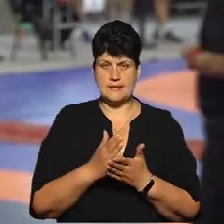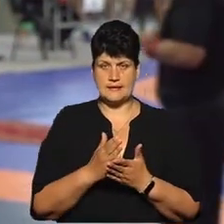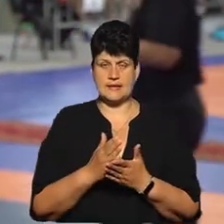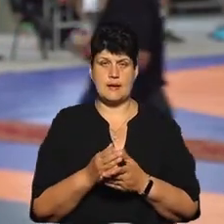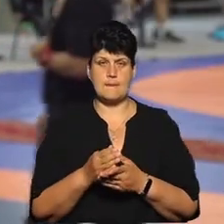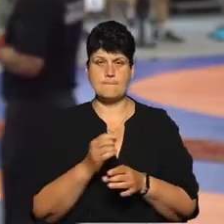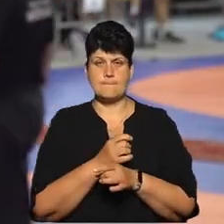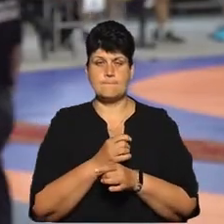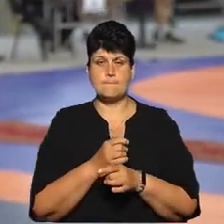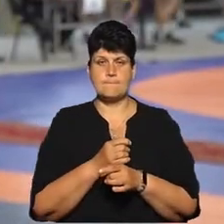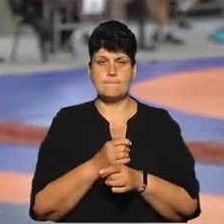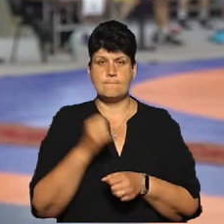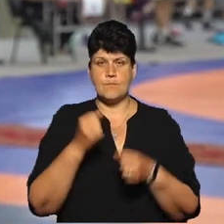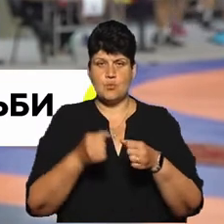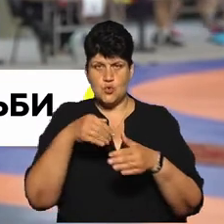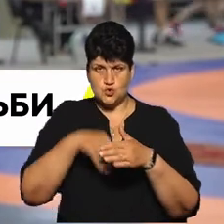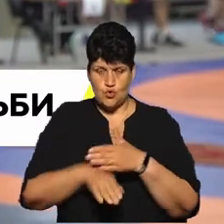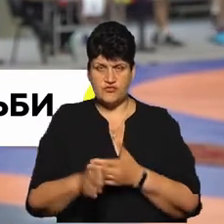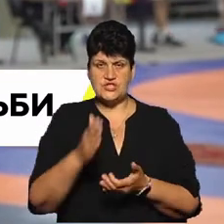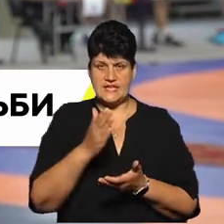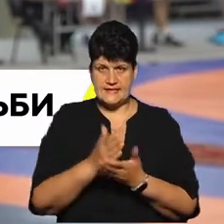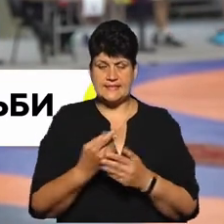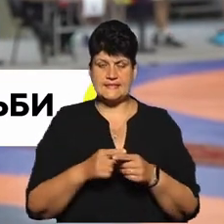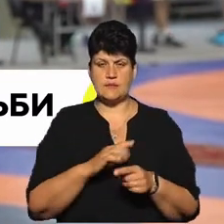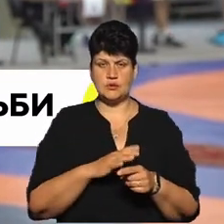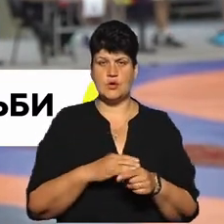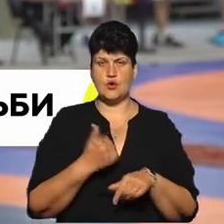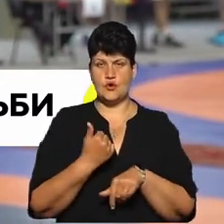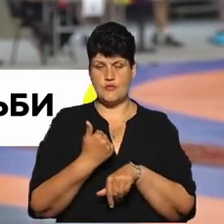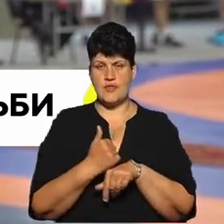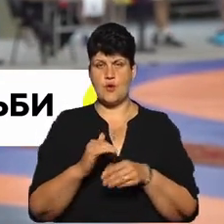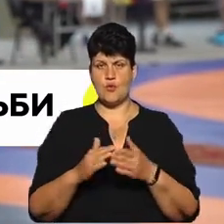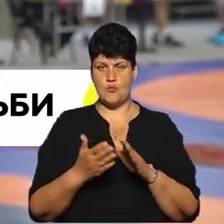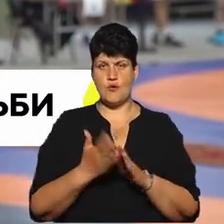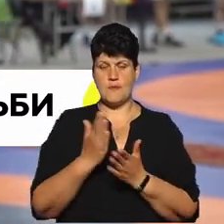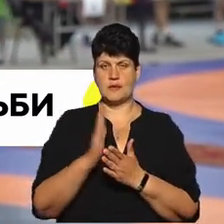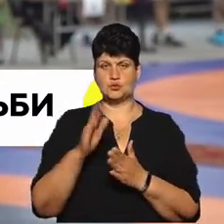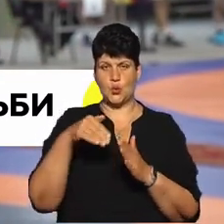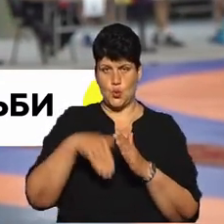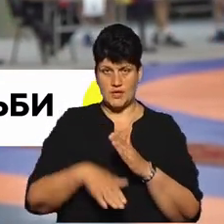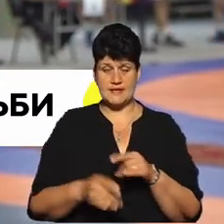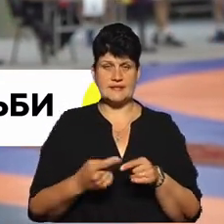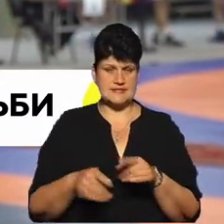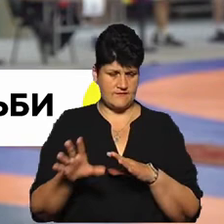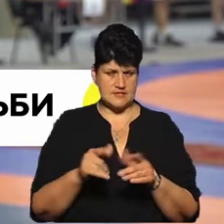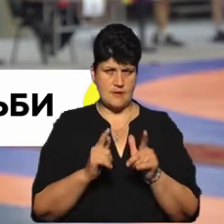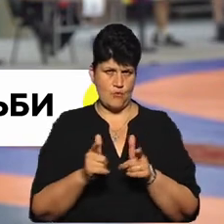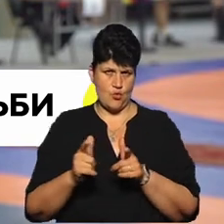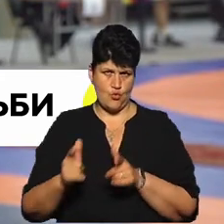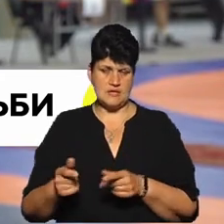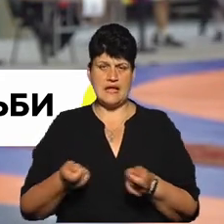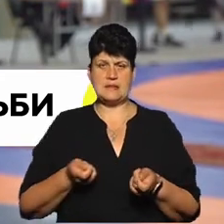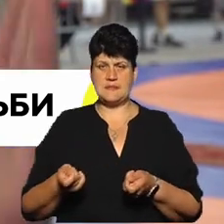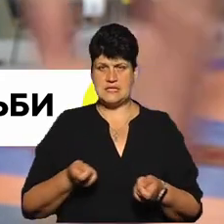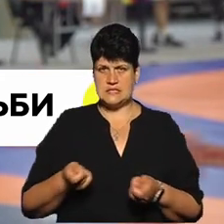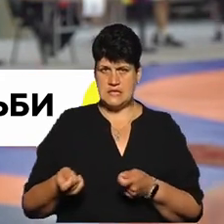ми підготувалися, бо це одна із умов була, що проводити такі змагання має бути укриття. Тому це все погоджено з адміністрацією військової, тобто дозволи